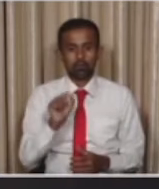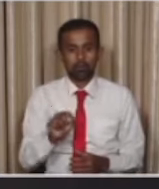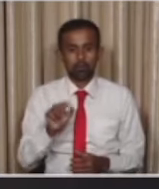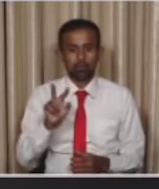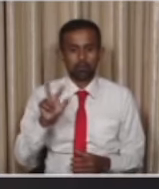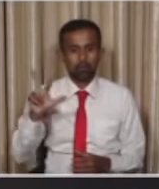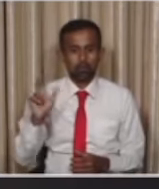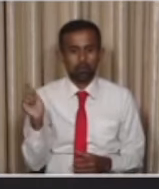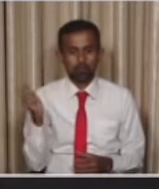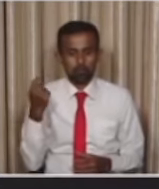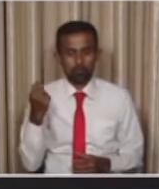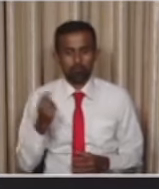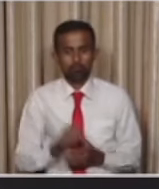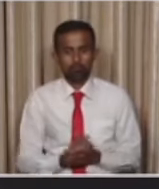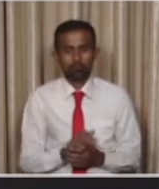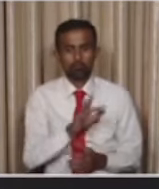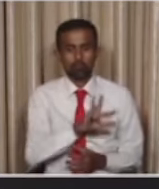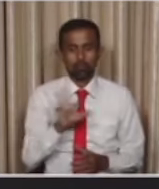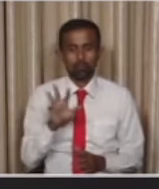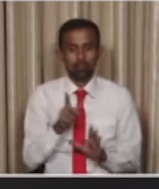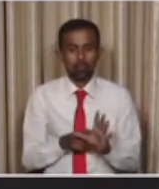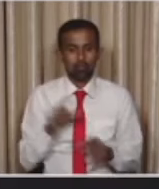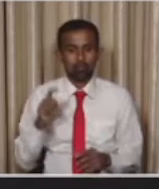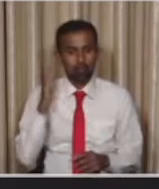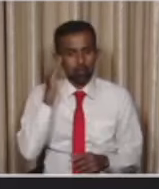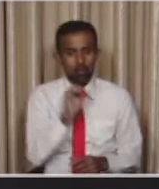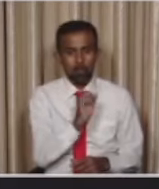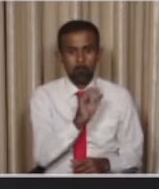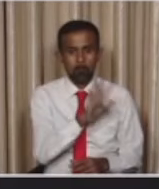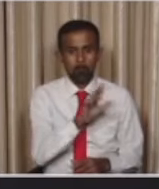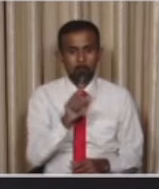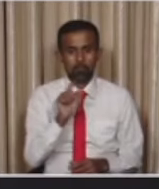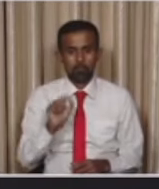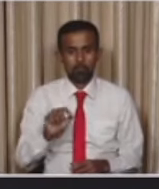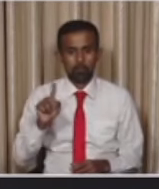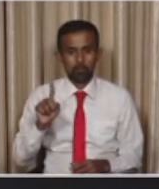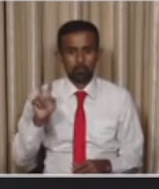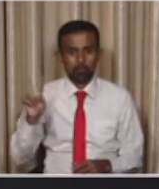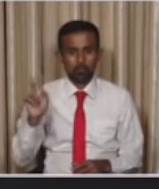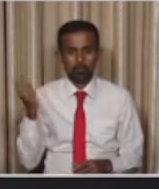62.28% අරගෙන තියෙනවා. 99 චන්ද්‍රිකා මැතිණිය 51.12% අරන්